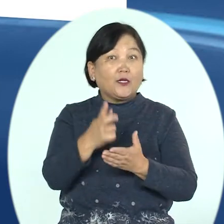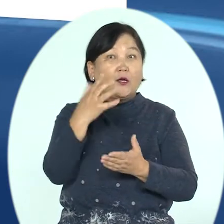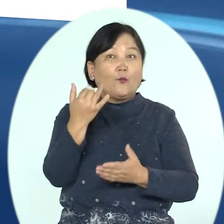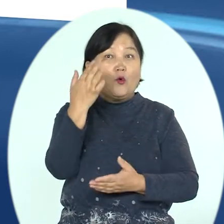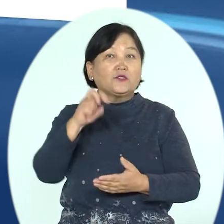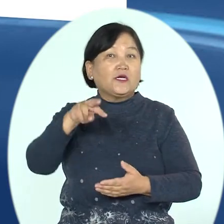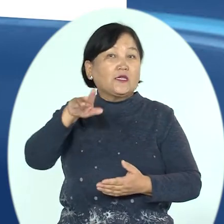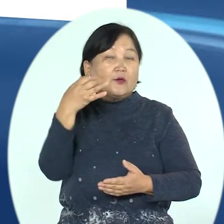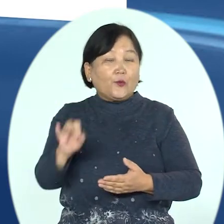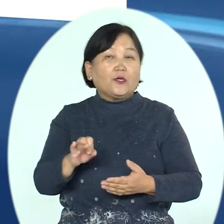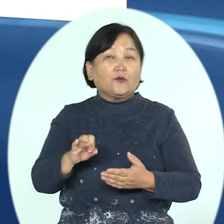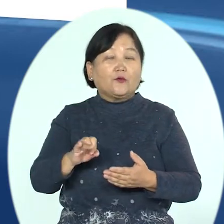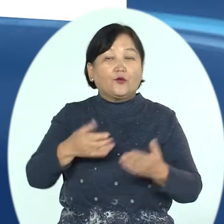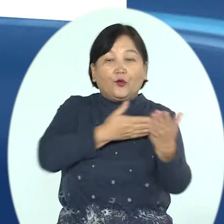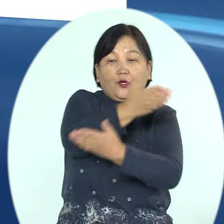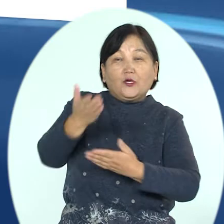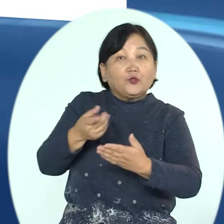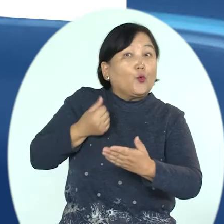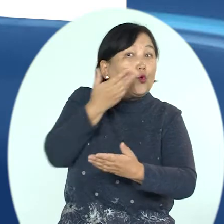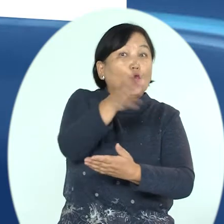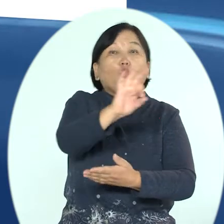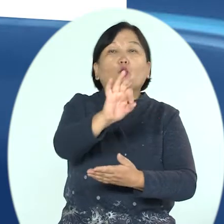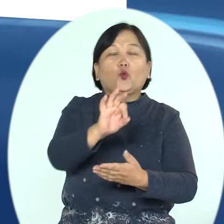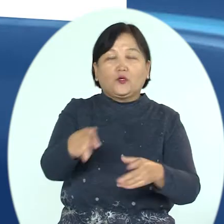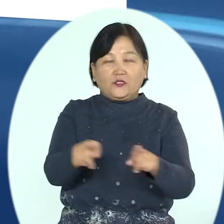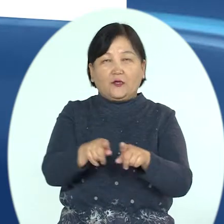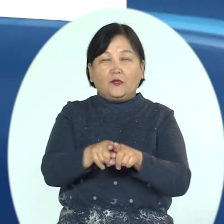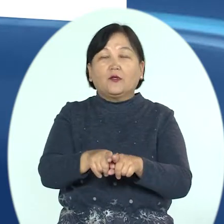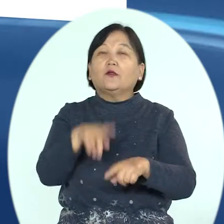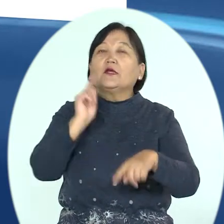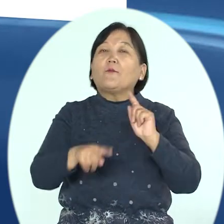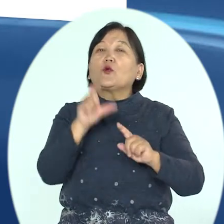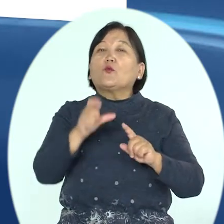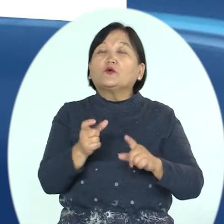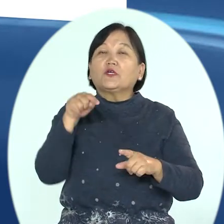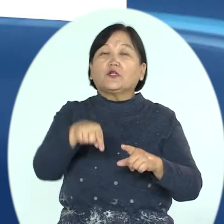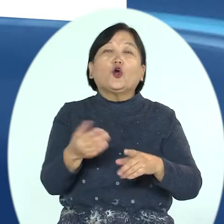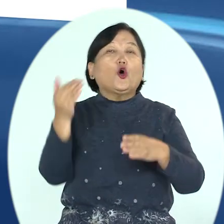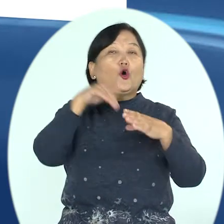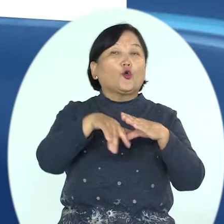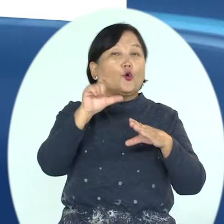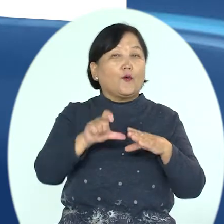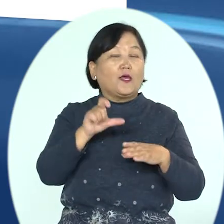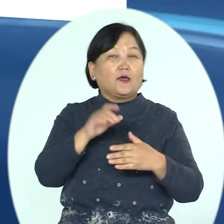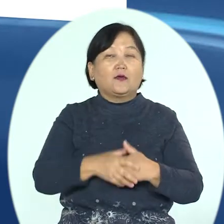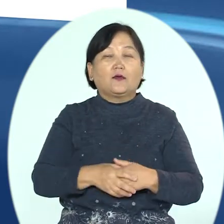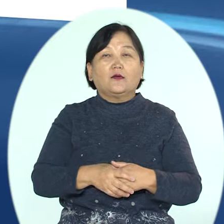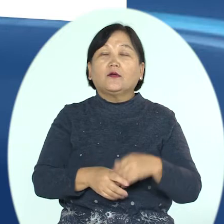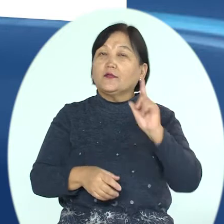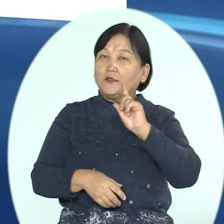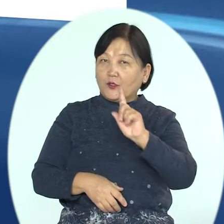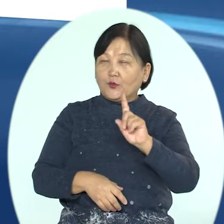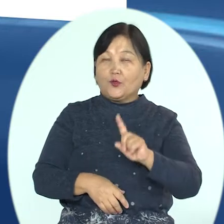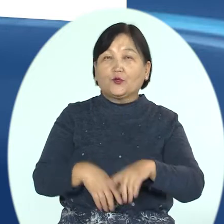сургалтын төлбөрийн тэтгэлэг байж байгаа. За ингээд энд одоо ямар хүмүүс шалгуураар үндсэн шалгуураар хамрагдах вэ гэвэл